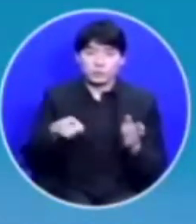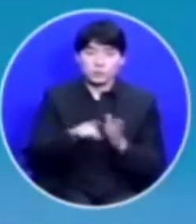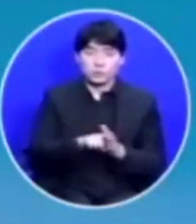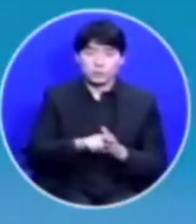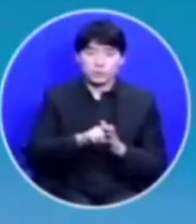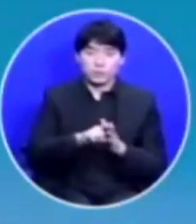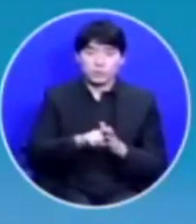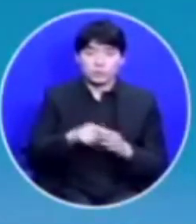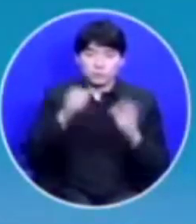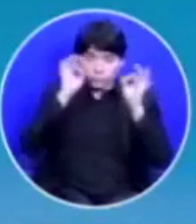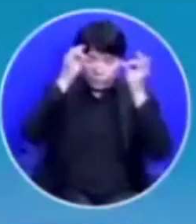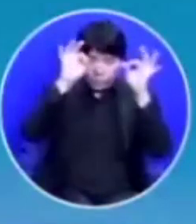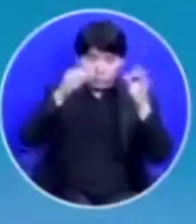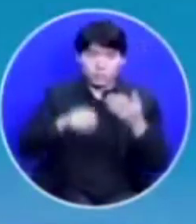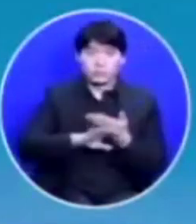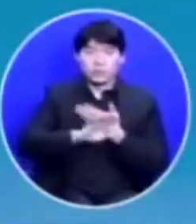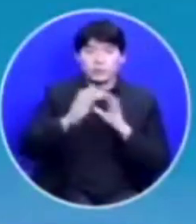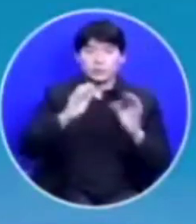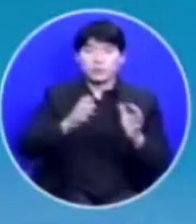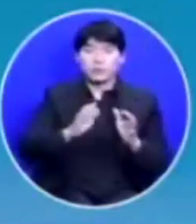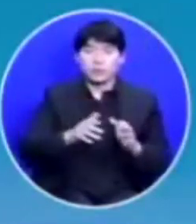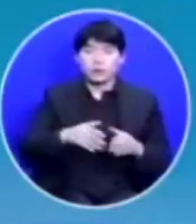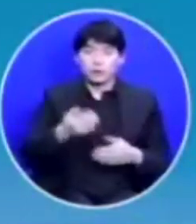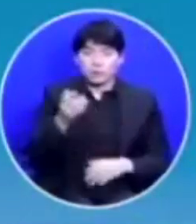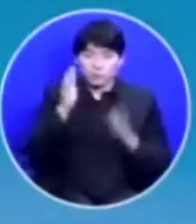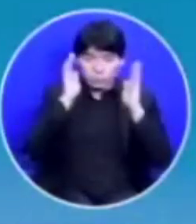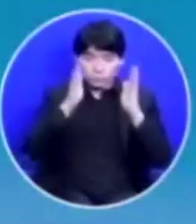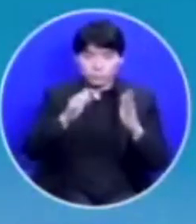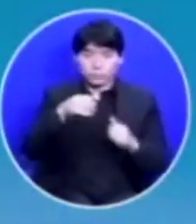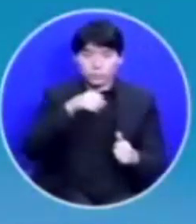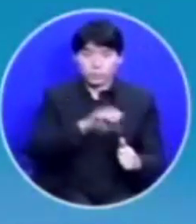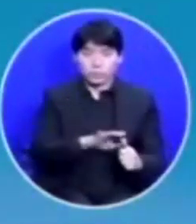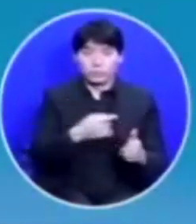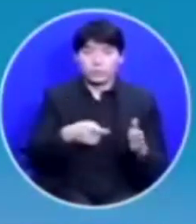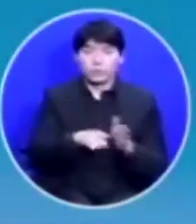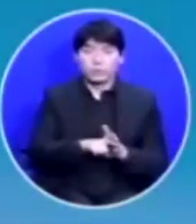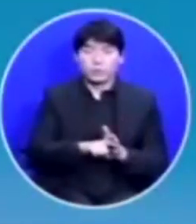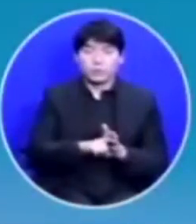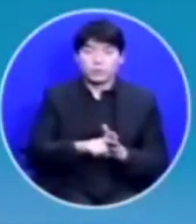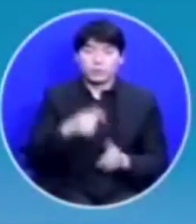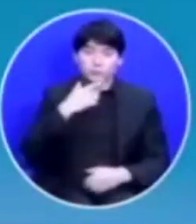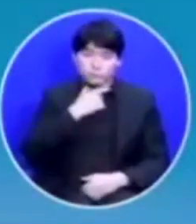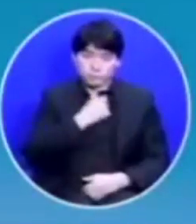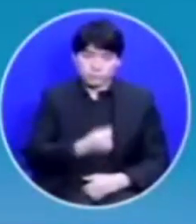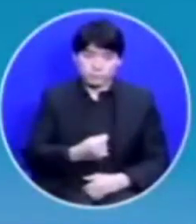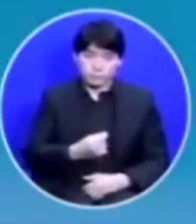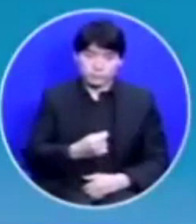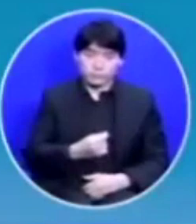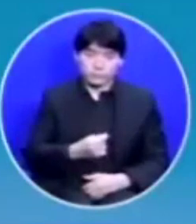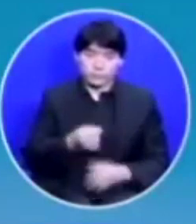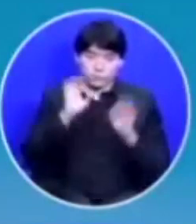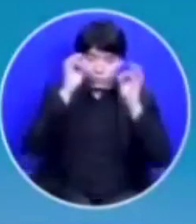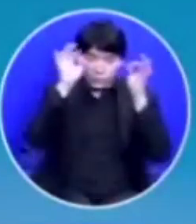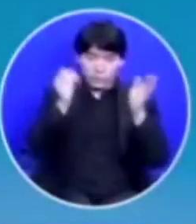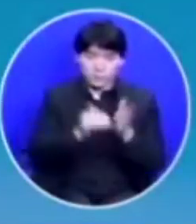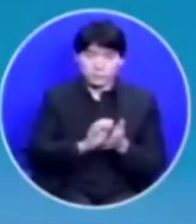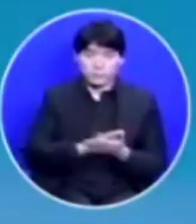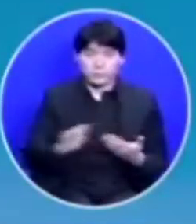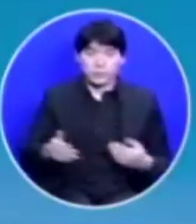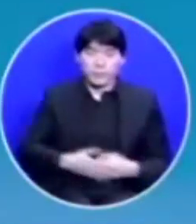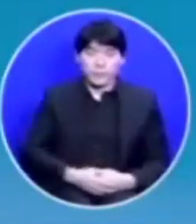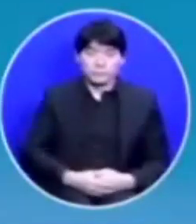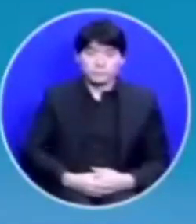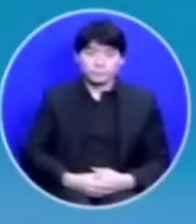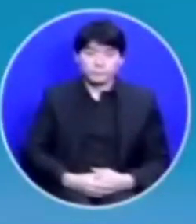그 부모의 한결같은 소원입니다 어느 집사님이 그 점에 대해서는